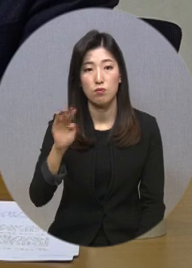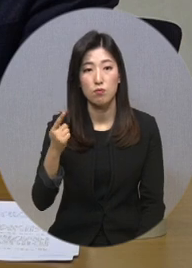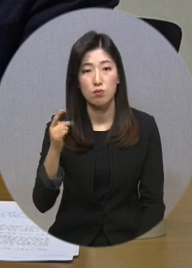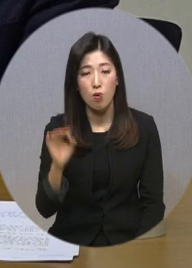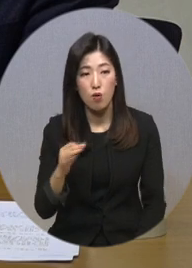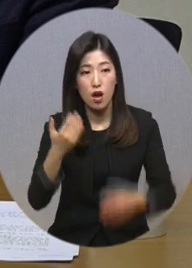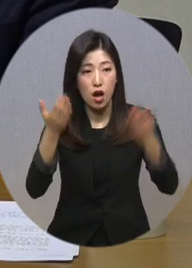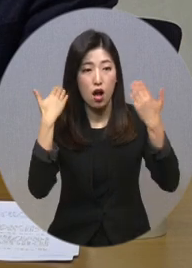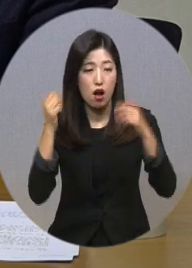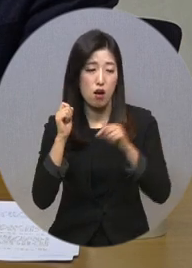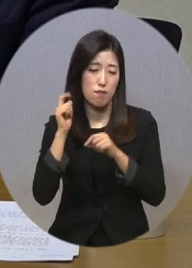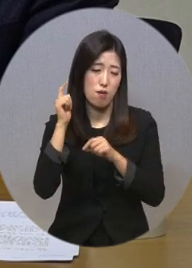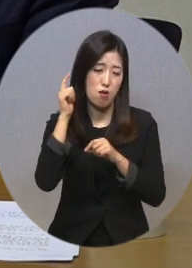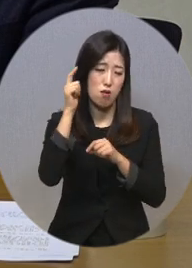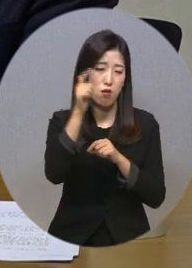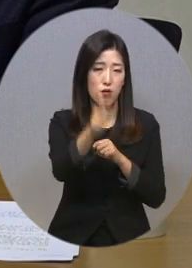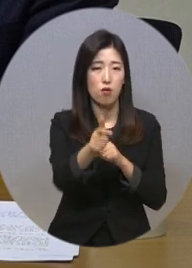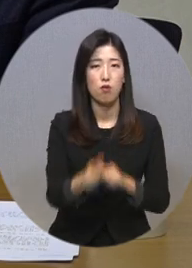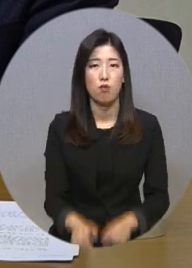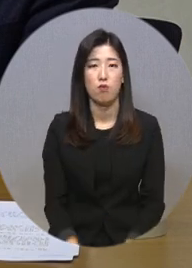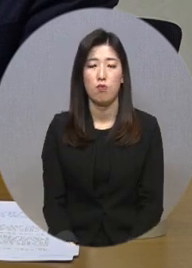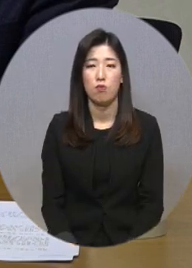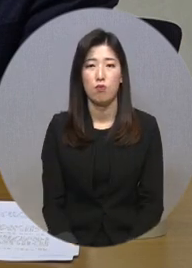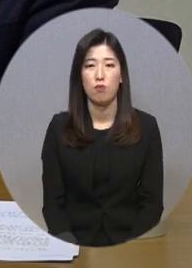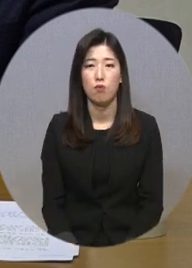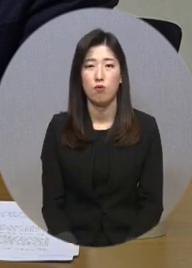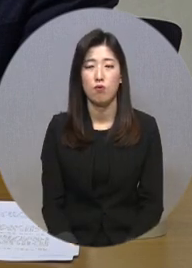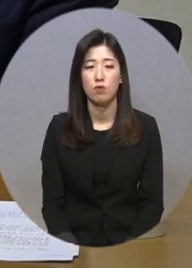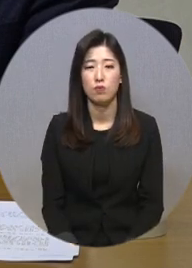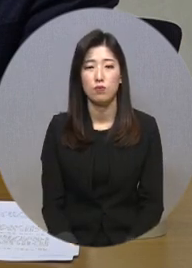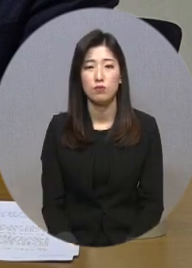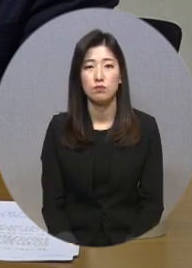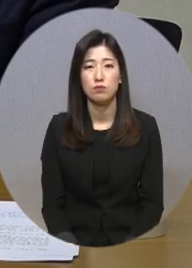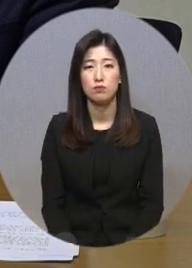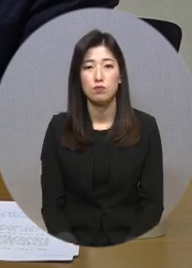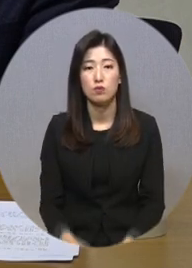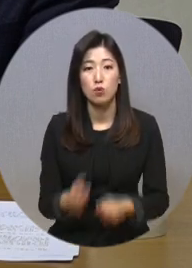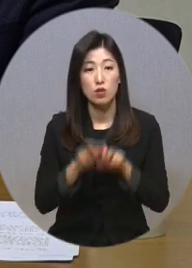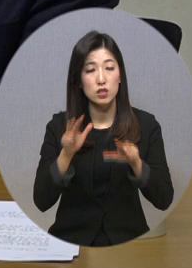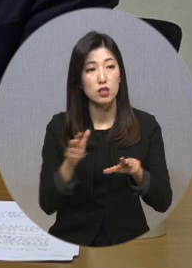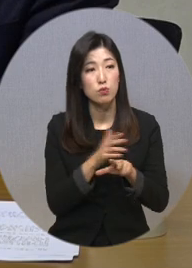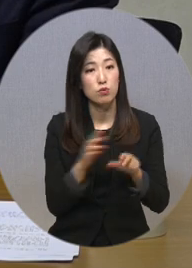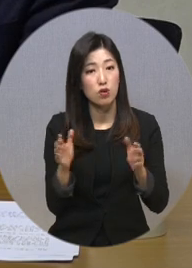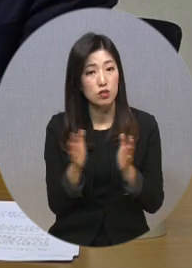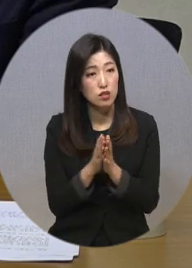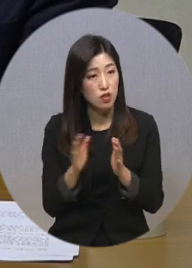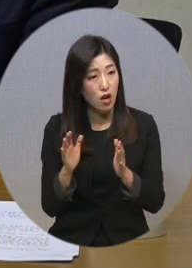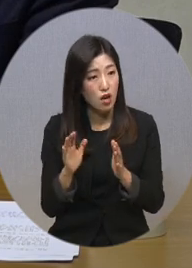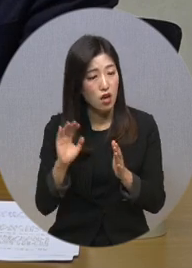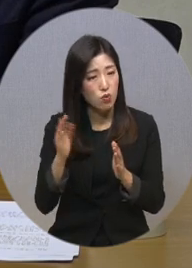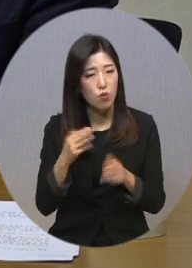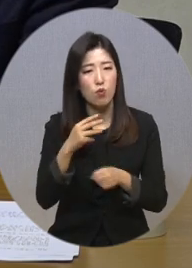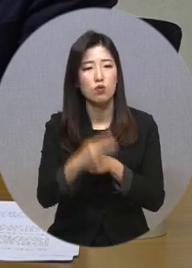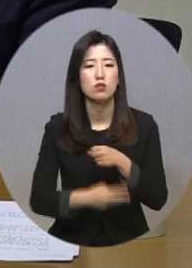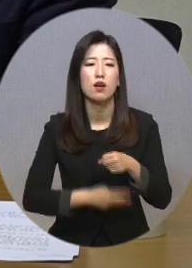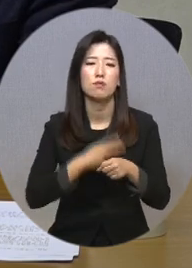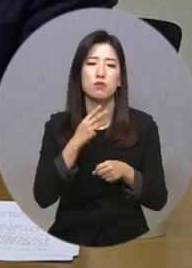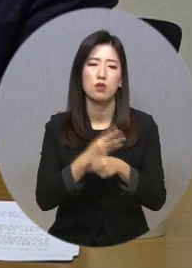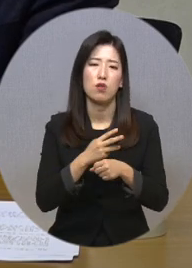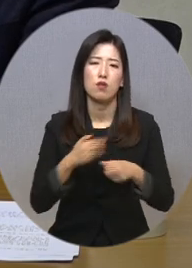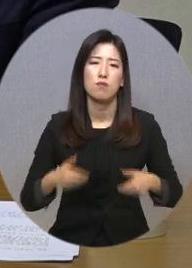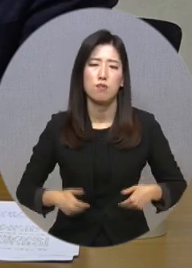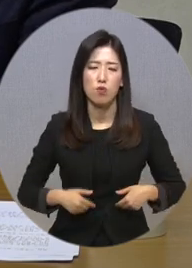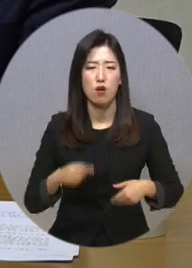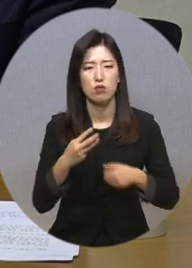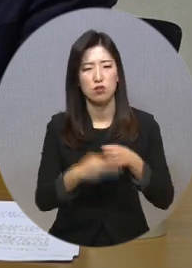워낙 멀어가지고 또 지금부터 시작한다고 해도 적어도 3년 이상은 불편을